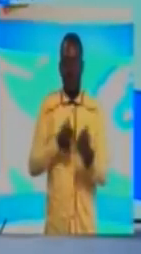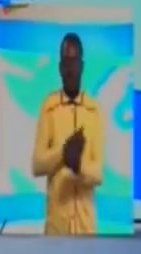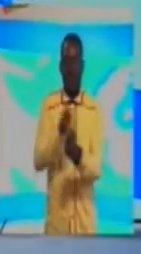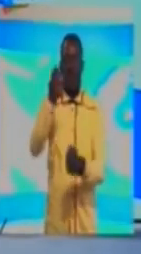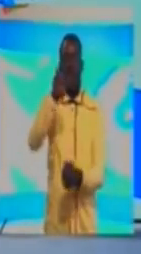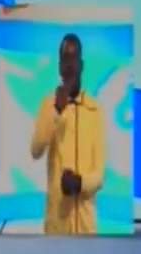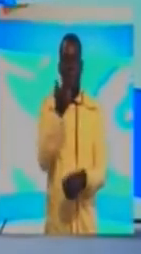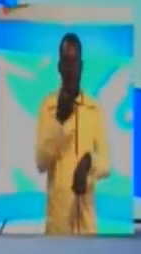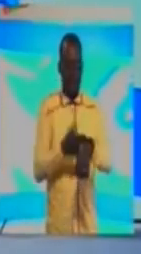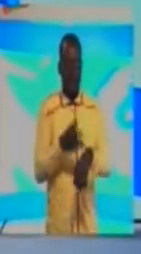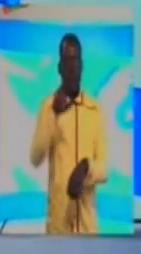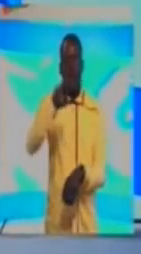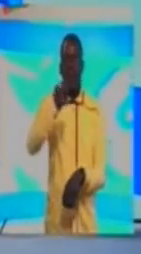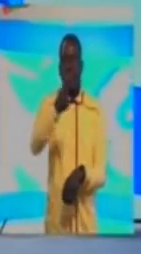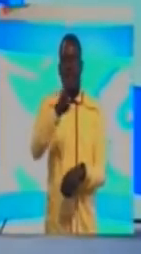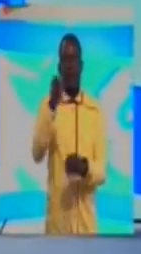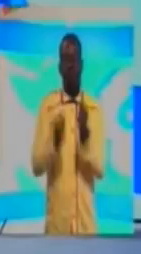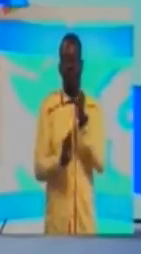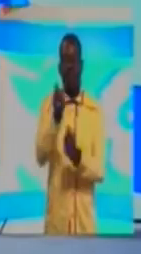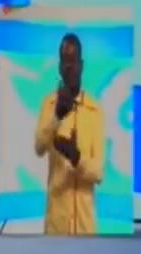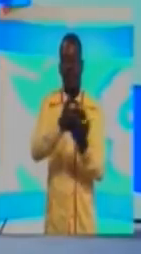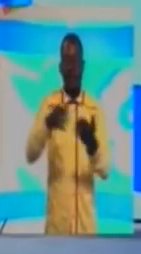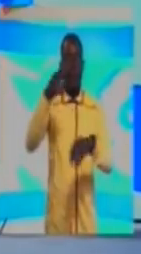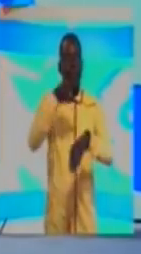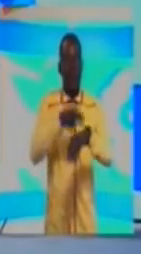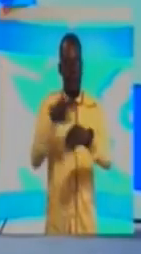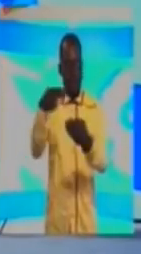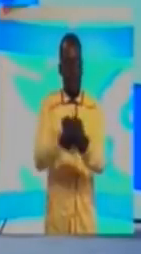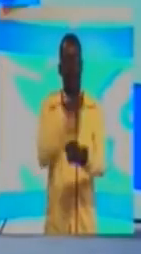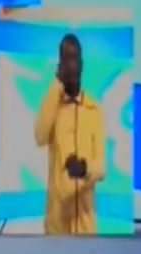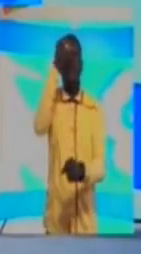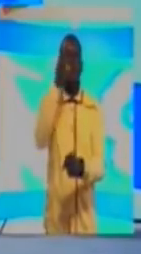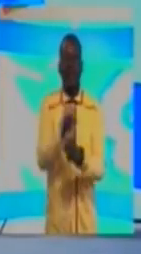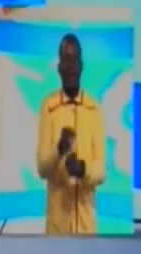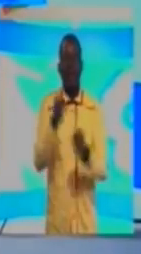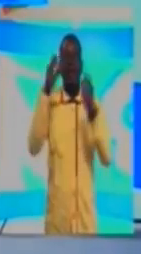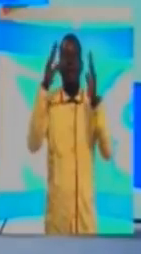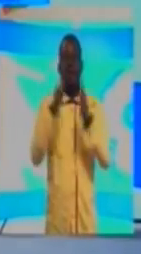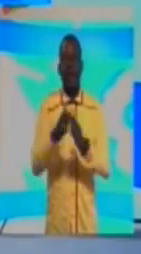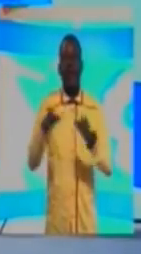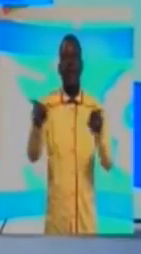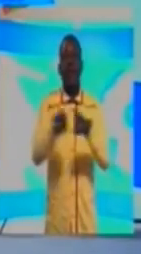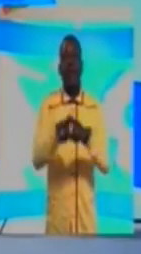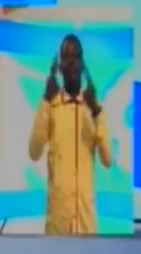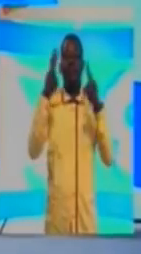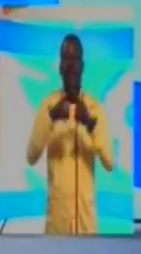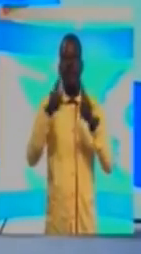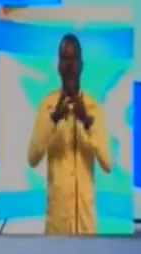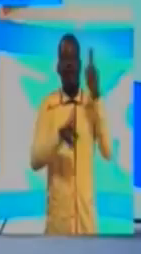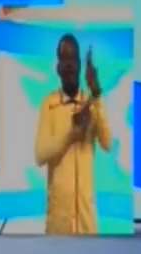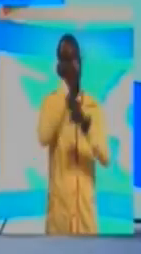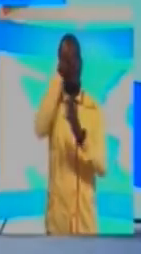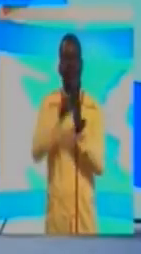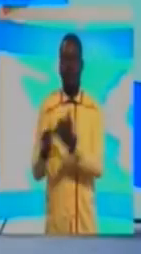de la RTB. Plus que quelques heures et nous serons dans la nouvelle année. Dans les villes, tout comme dans les campagnes, les populations